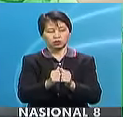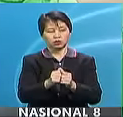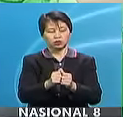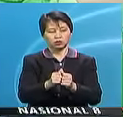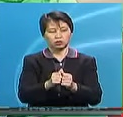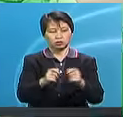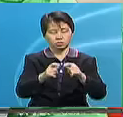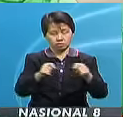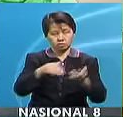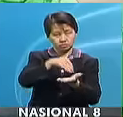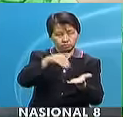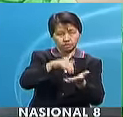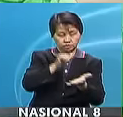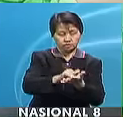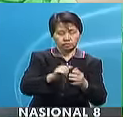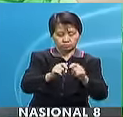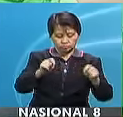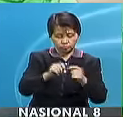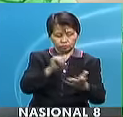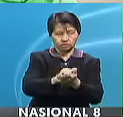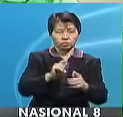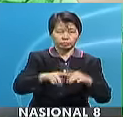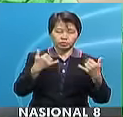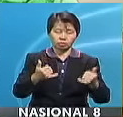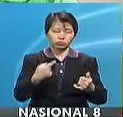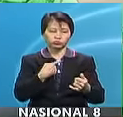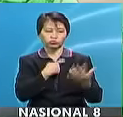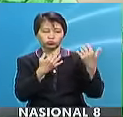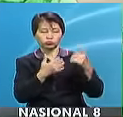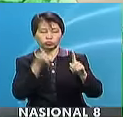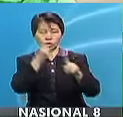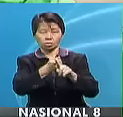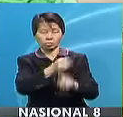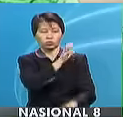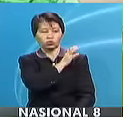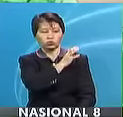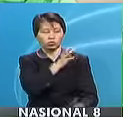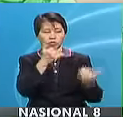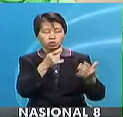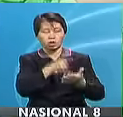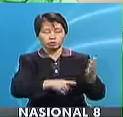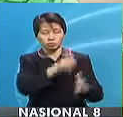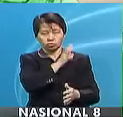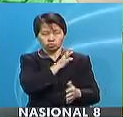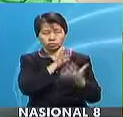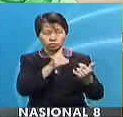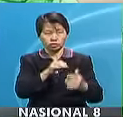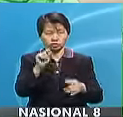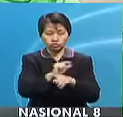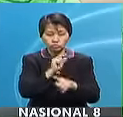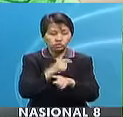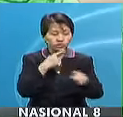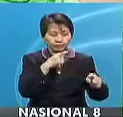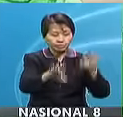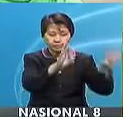tapi sekarang ni saya kena tunggu Aran kach kita saya k tunggualach apa yang dia dia nak pakai siapa dia nak